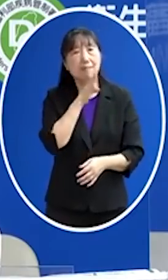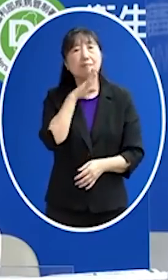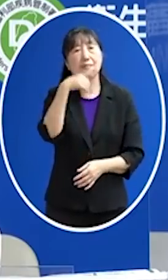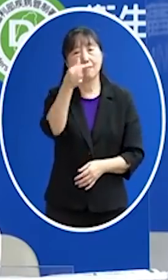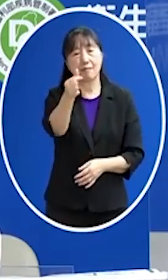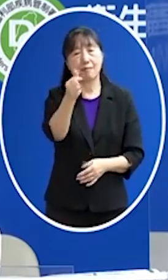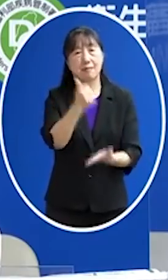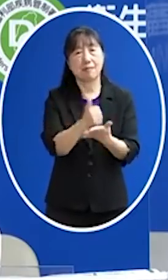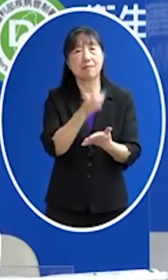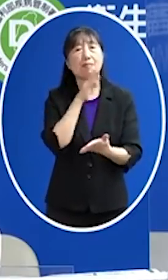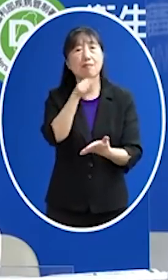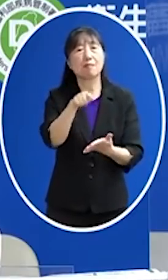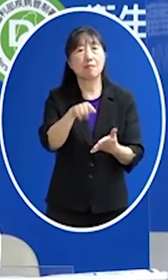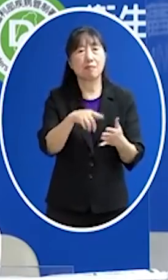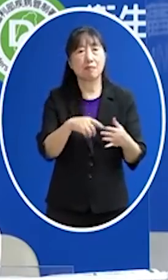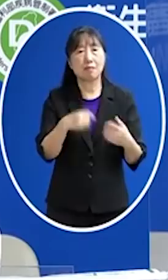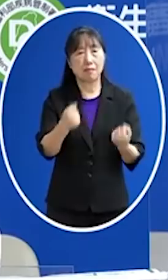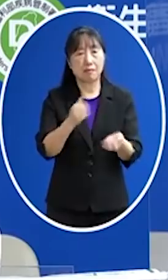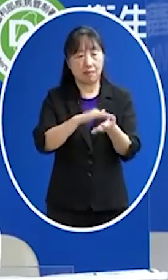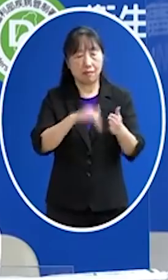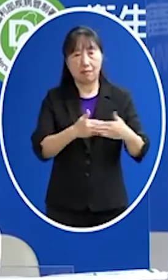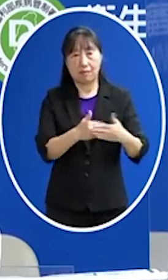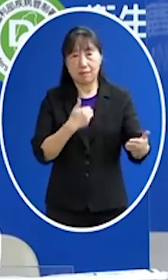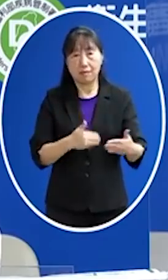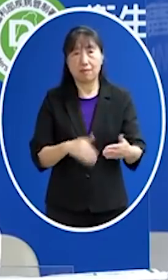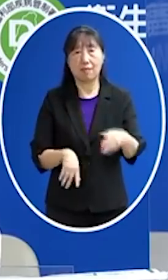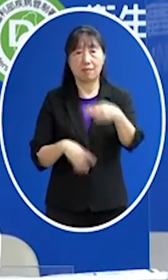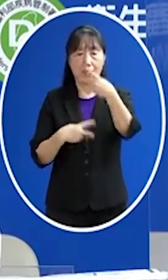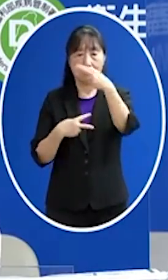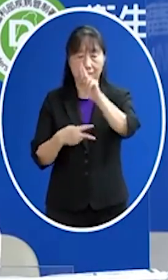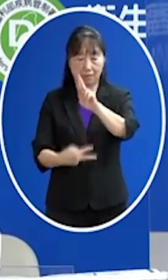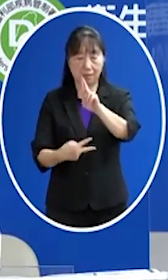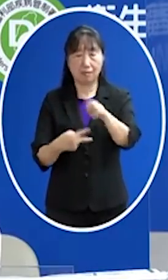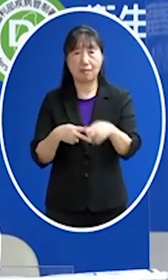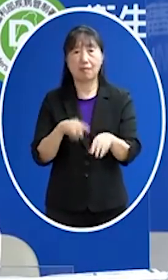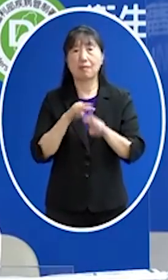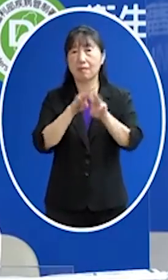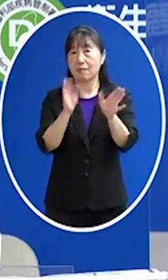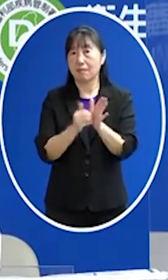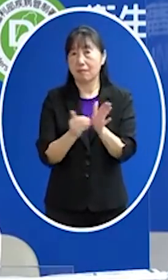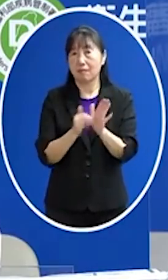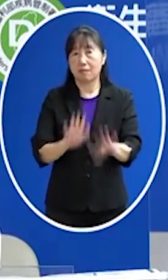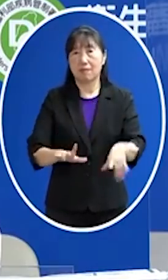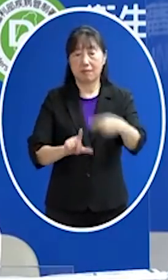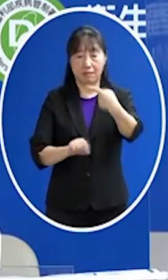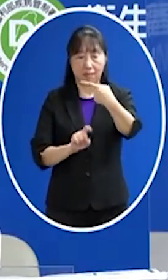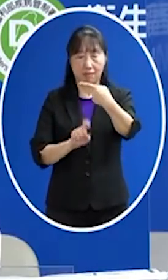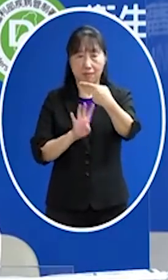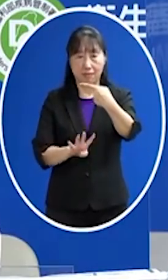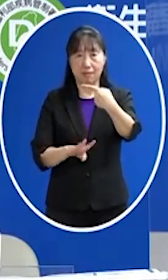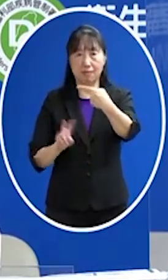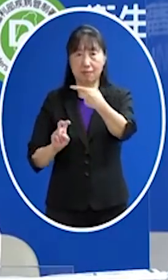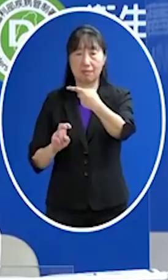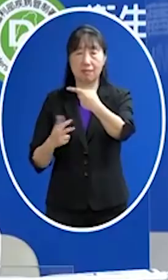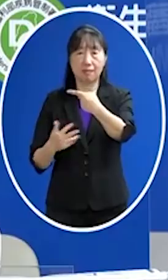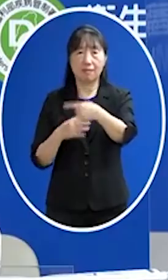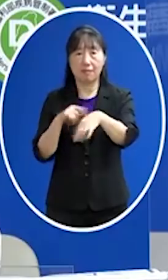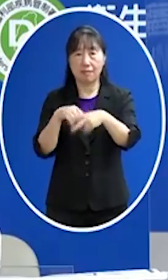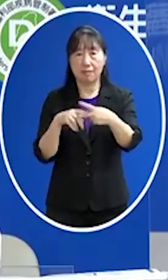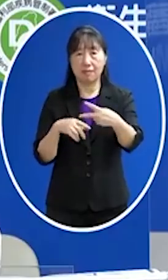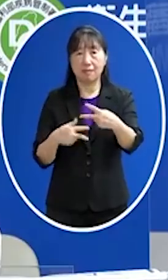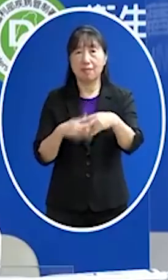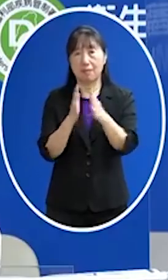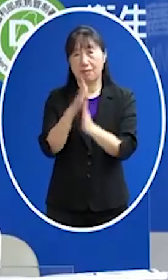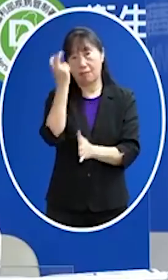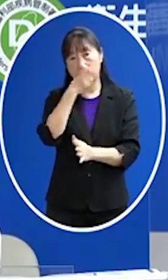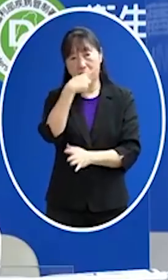阳性，那住院隔离，12月12日出院，那今年的1月14日、1月27日检验为